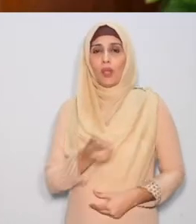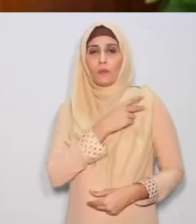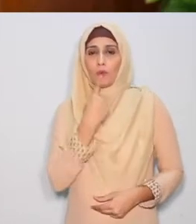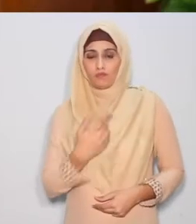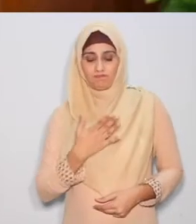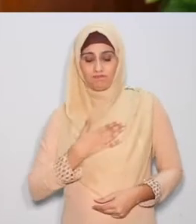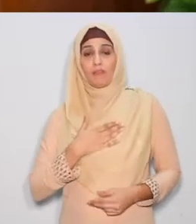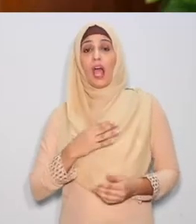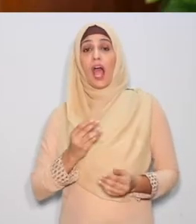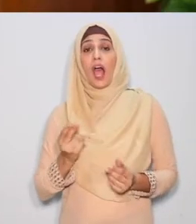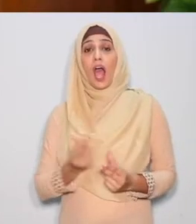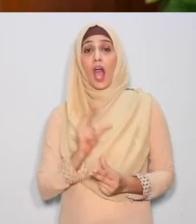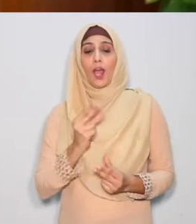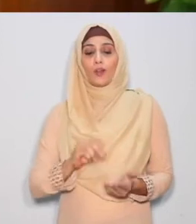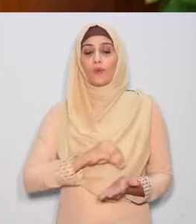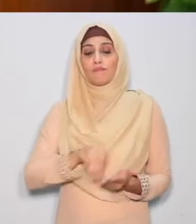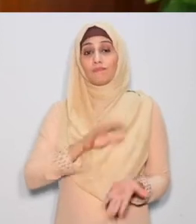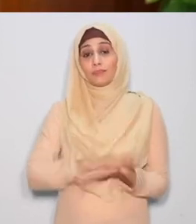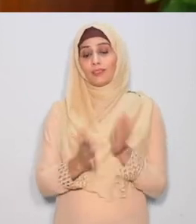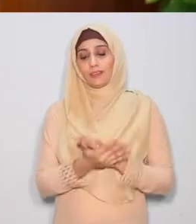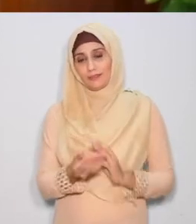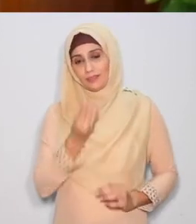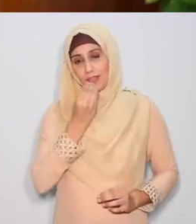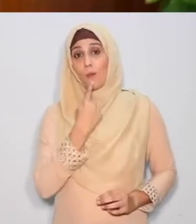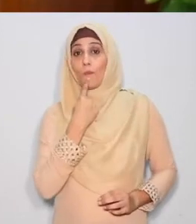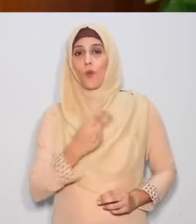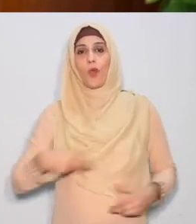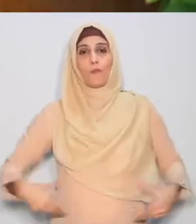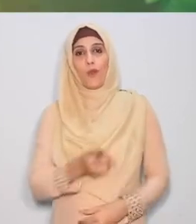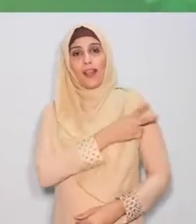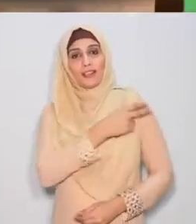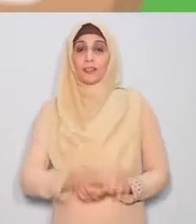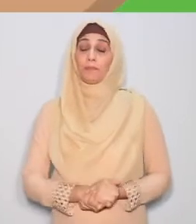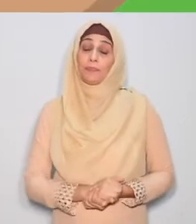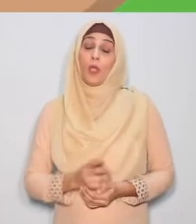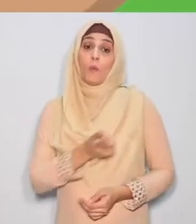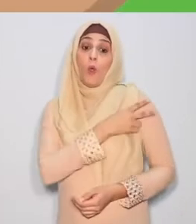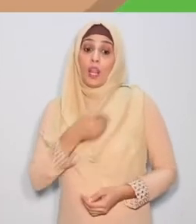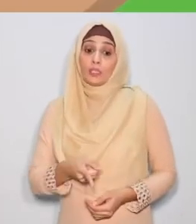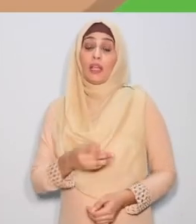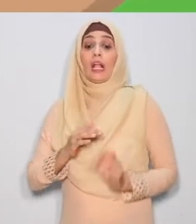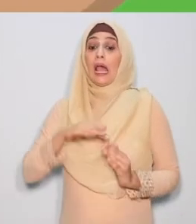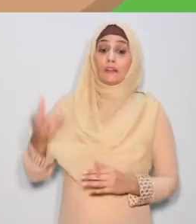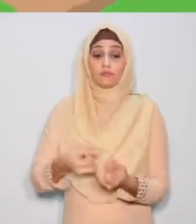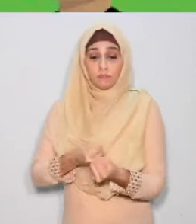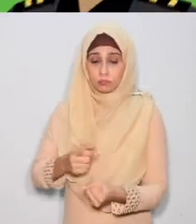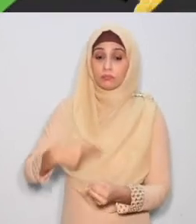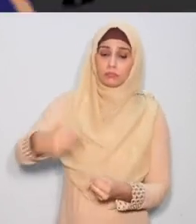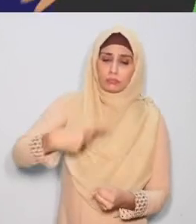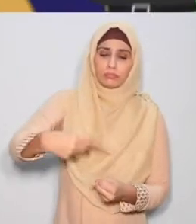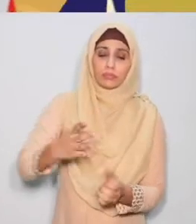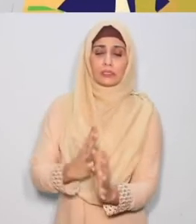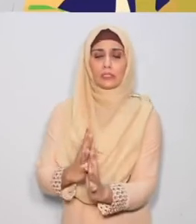मैं तो आलू का पराठा खाऊंगा, पुलिस वाले ने कहा। पुलिस वाले ने पड़ोसियों को खींचा, पड़ोसियों ने बच्चों को